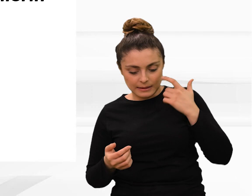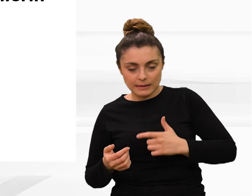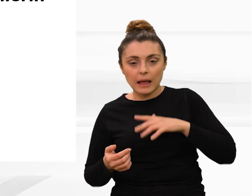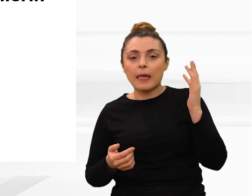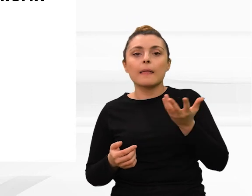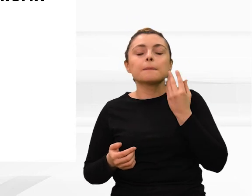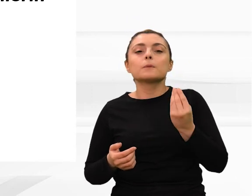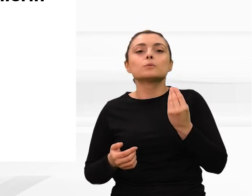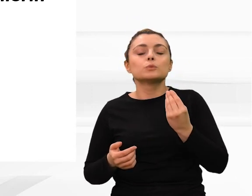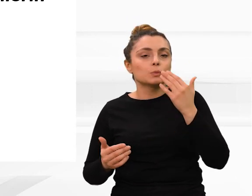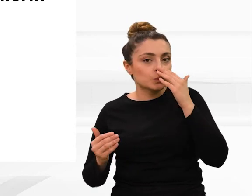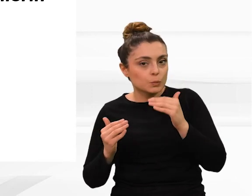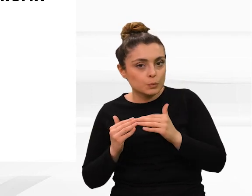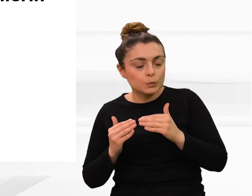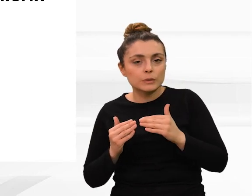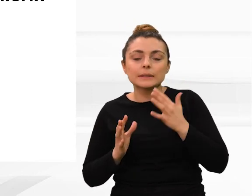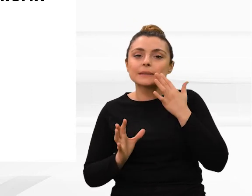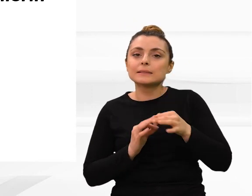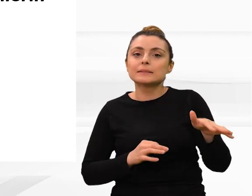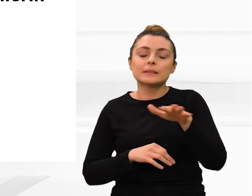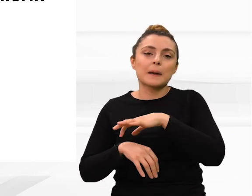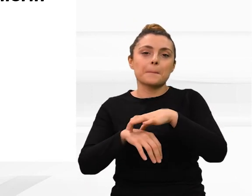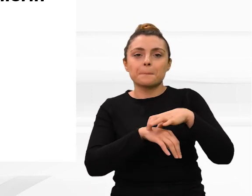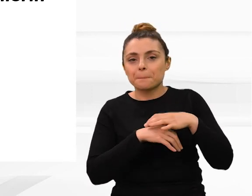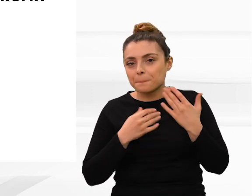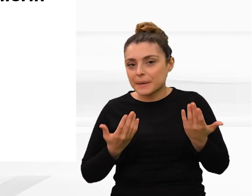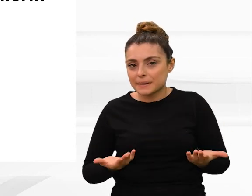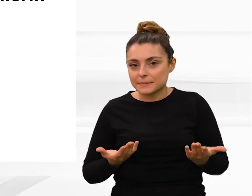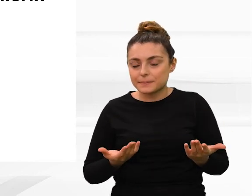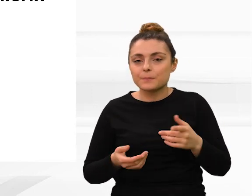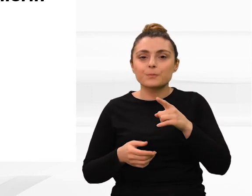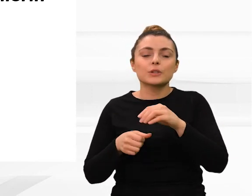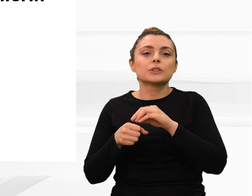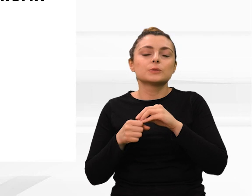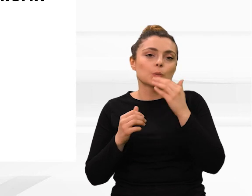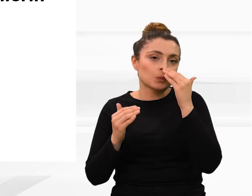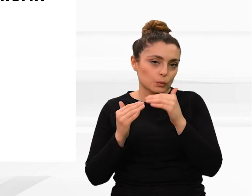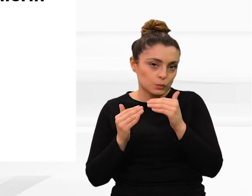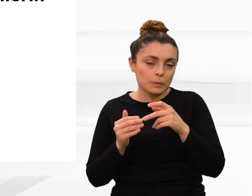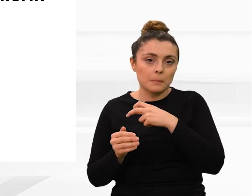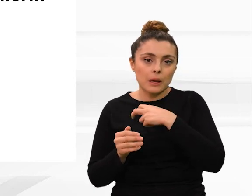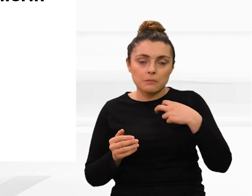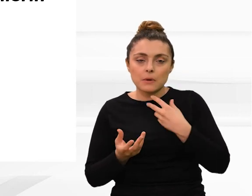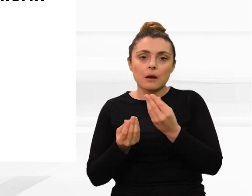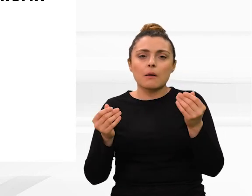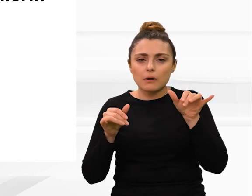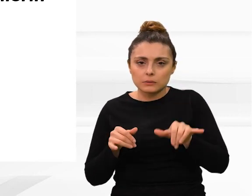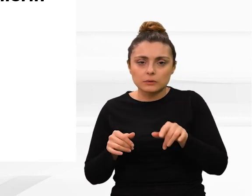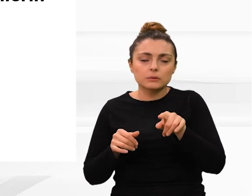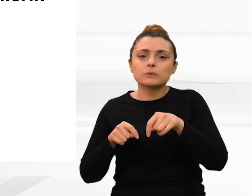en güzel şekilde uygulayarak insanlara rehberlik etmişlerdir bu parçadan hareketle peygamberler hakkında